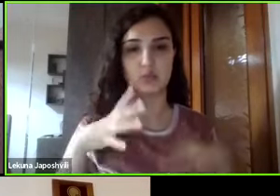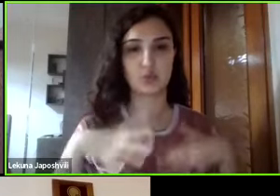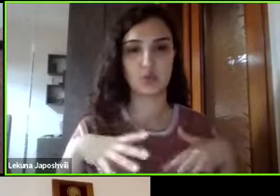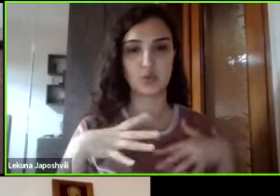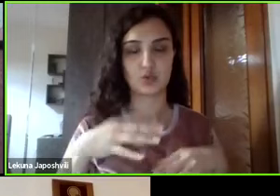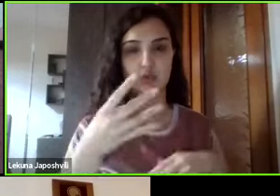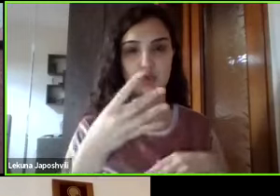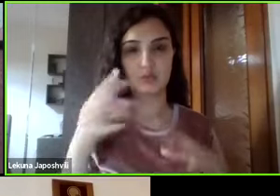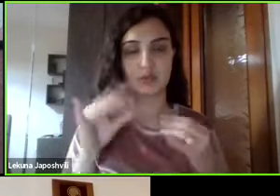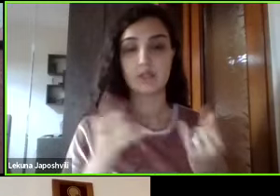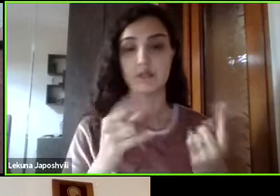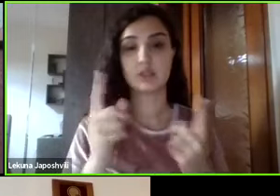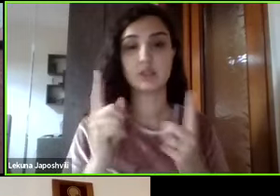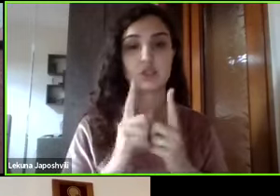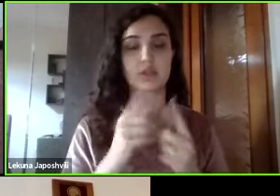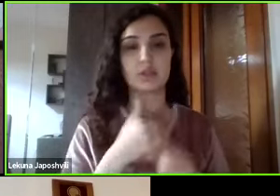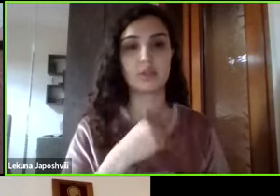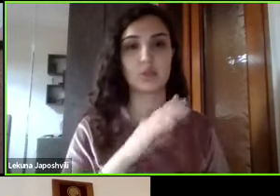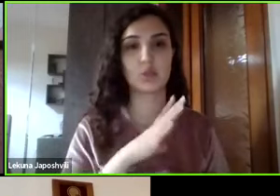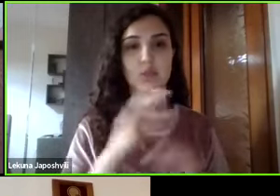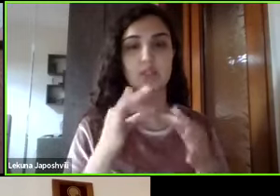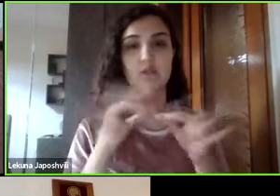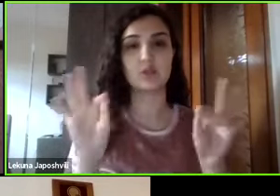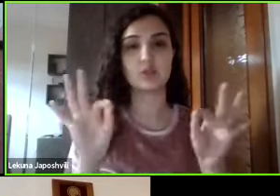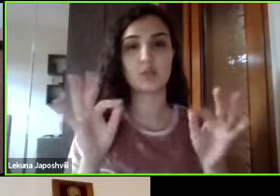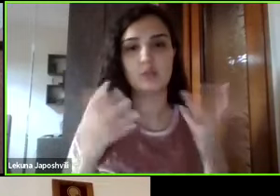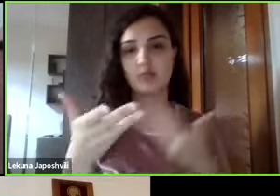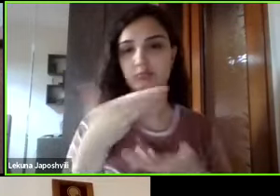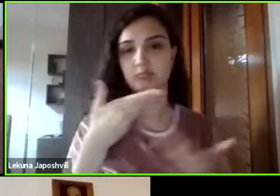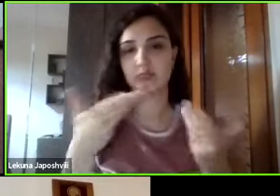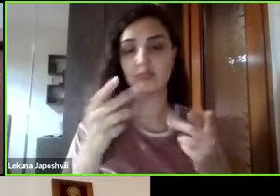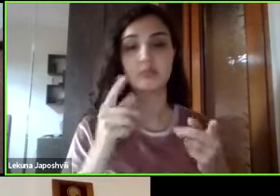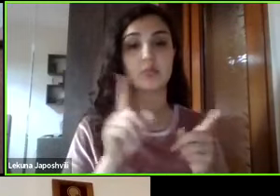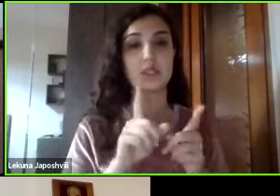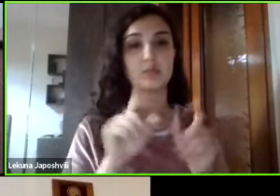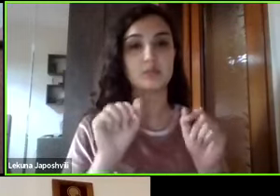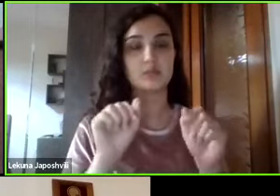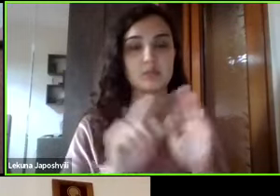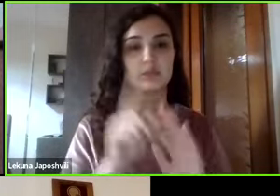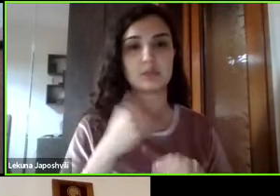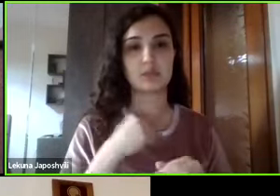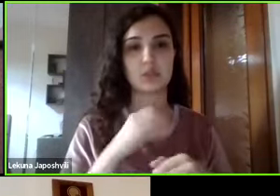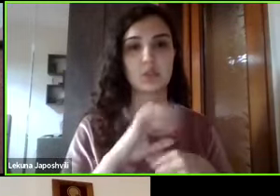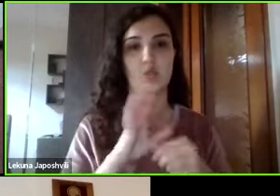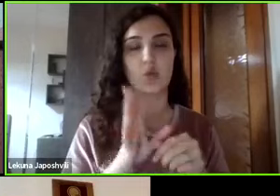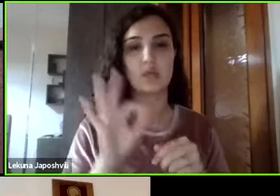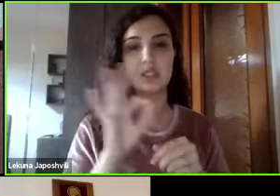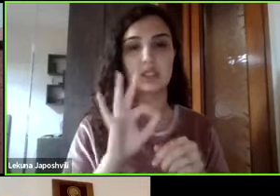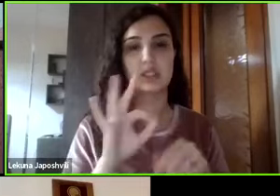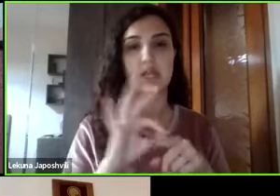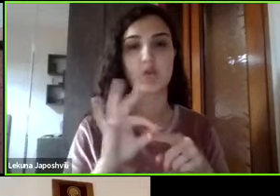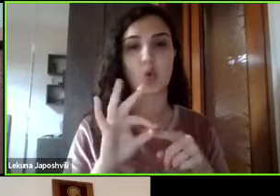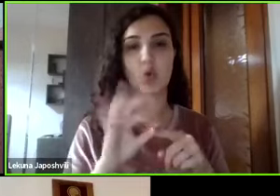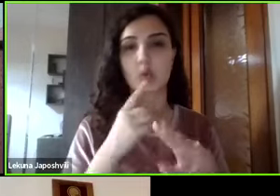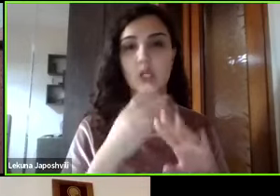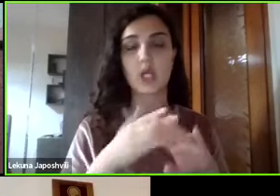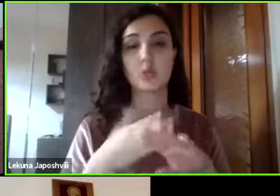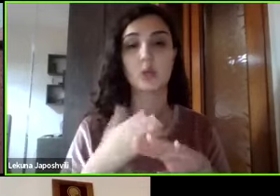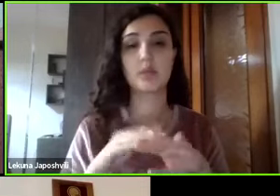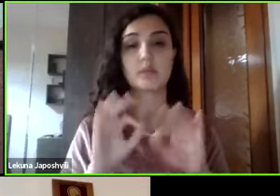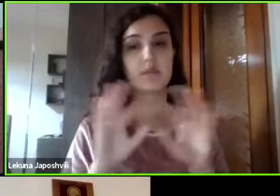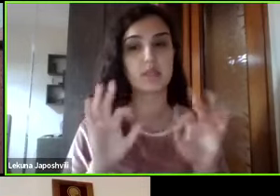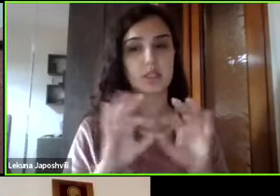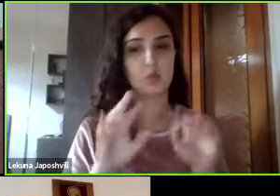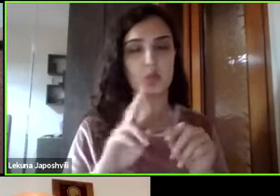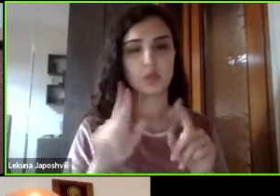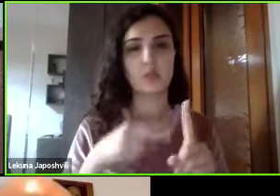დღევანდელი შეხვედრა მინდა იყოს თავისუფალი ფორმატის, თუმცა შესავალში მინდა COVID-ზე, COVID-ის ნევროლოგიურ გართულებებზე ვისაუბრო და